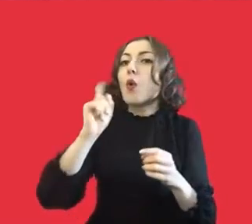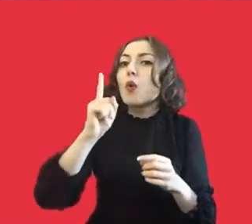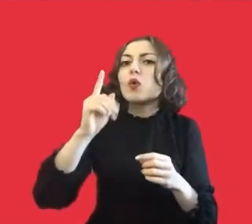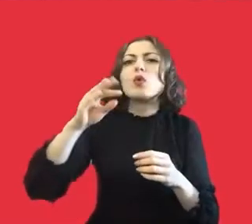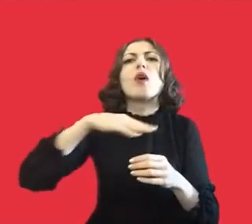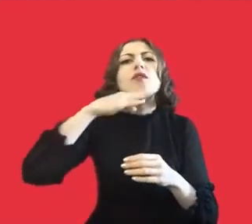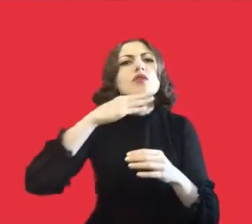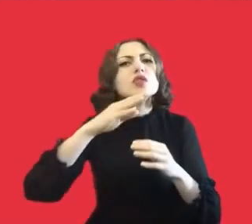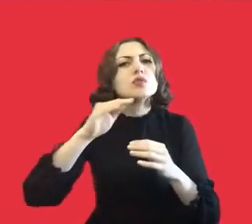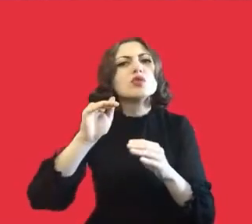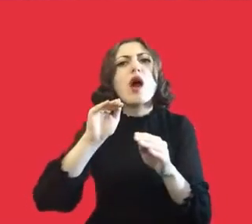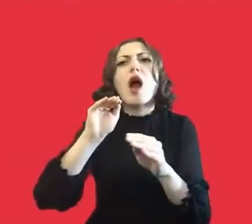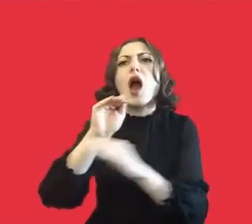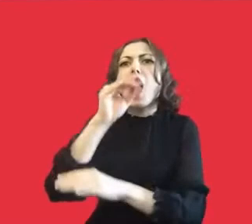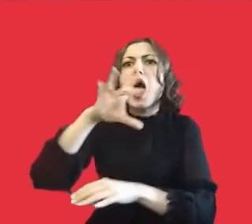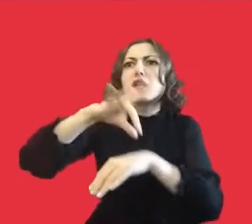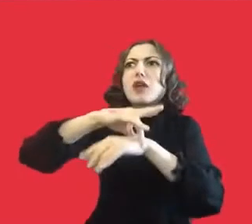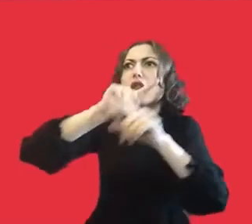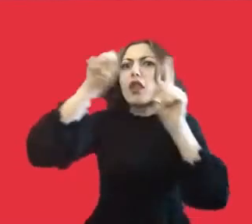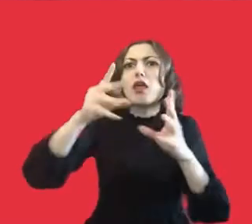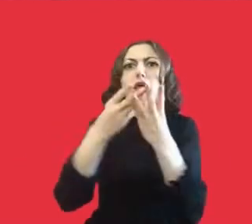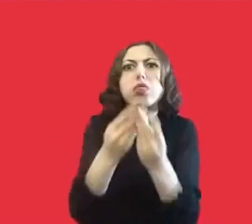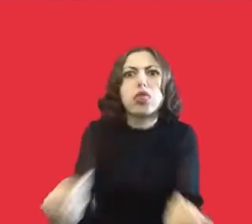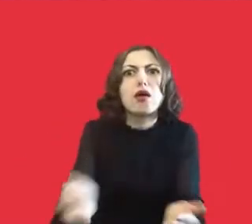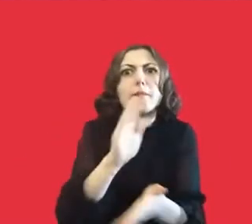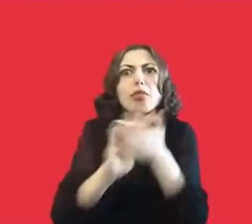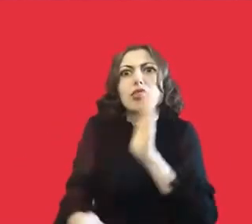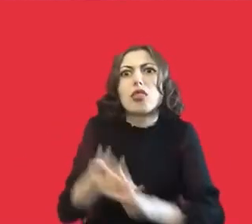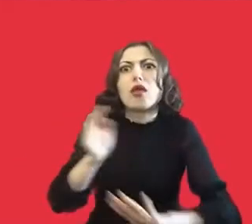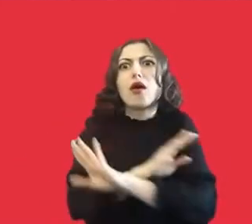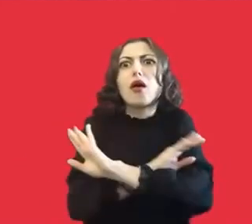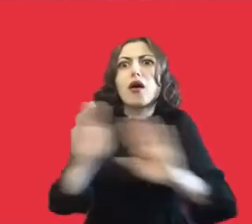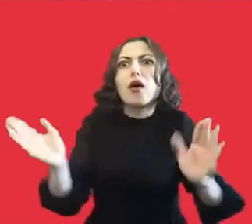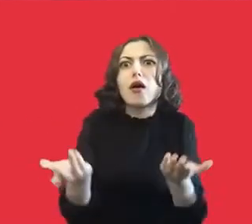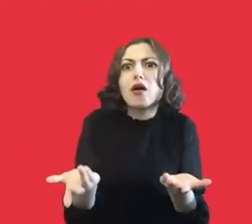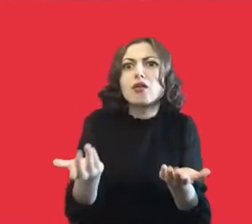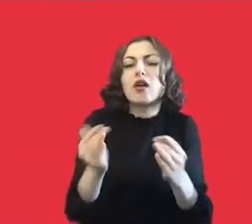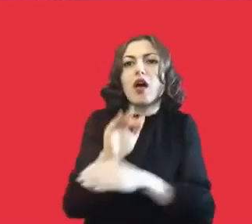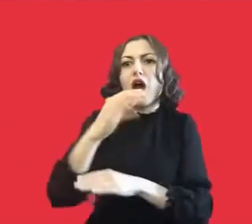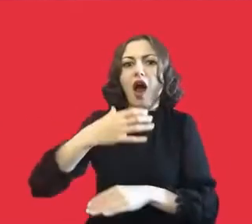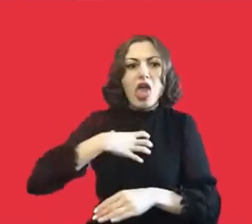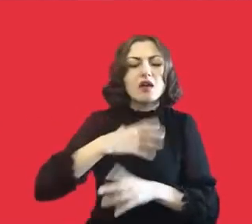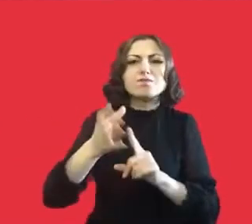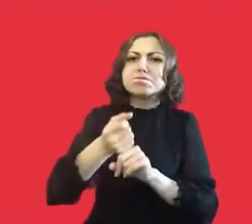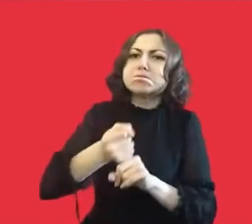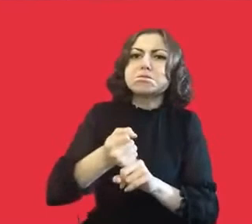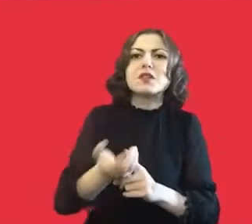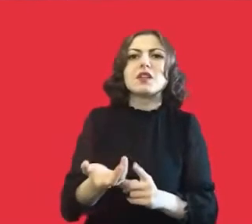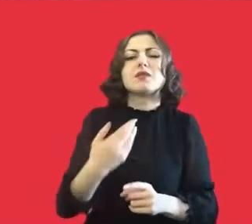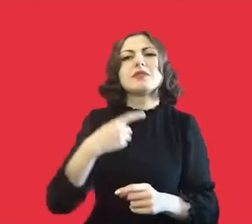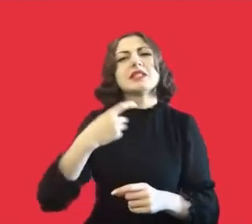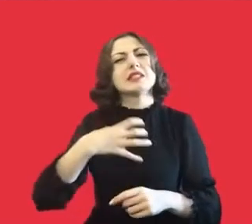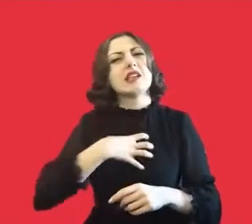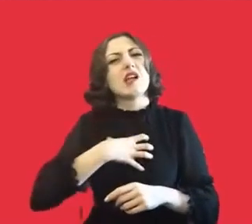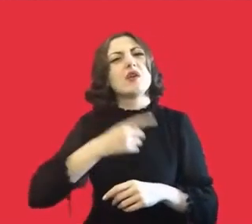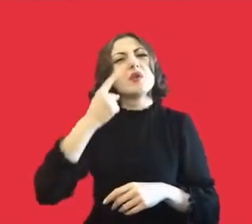hastaneleri yıkılmış, o kadar iptidai şartlarda hayata tutunmaya çalışıyorlardı ki ben de bir sağlık bilimleri üniversitesi